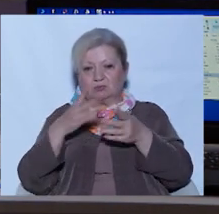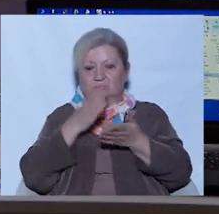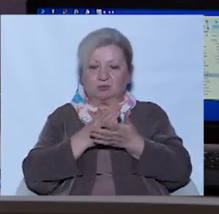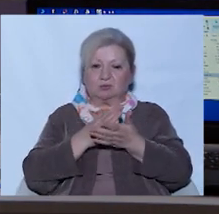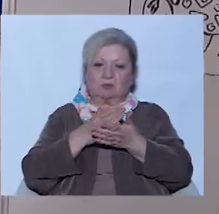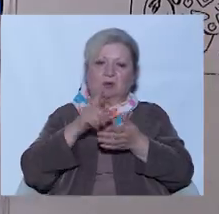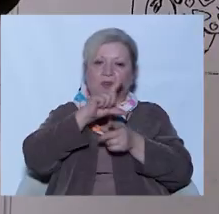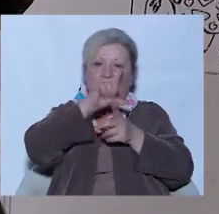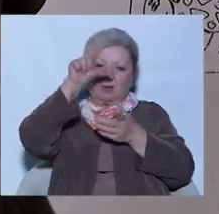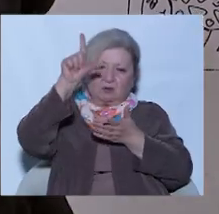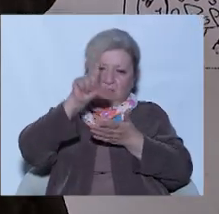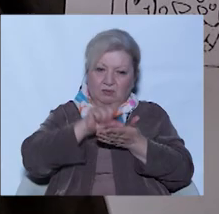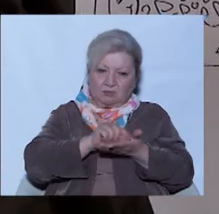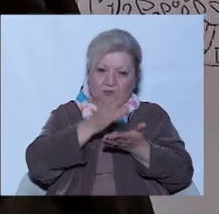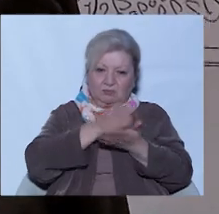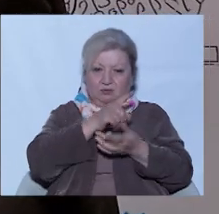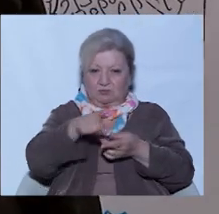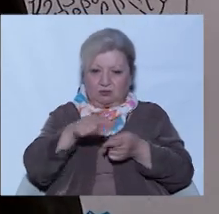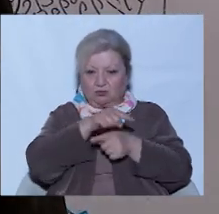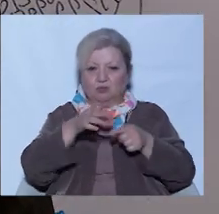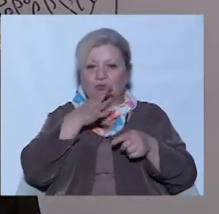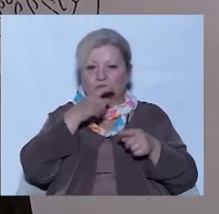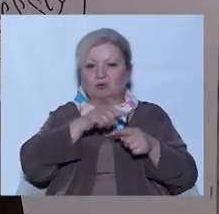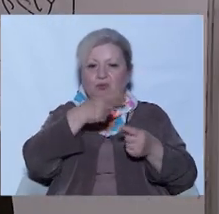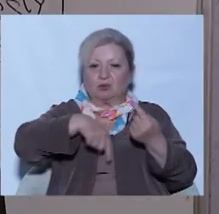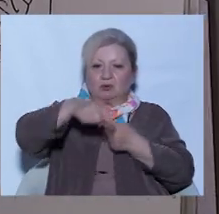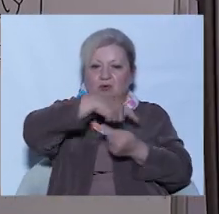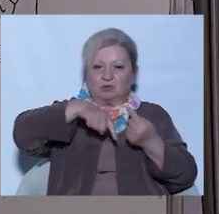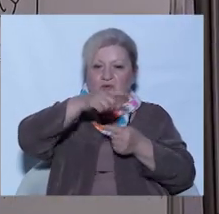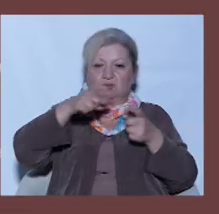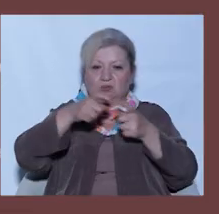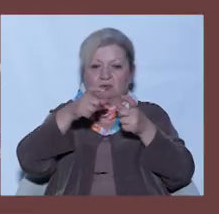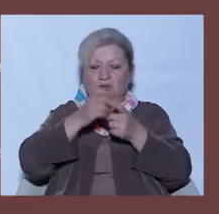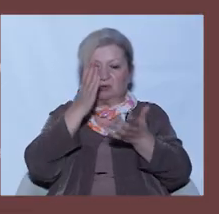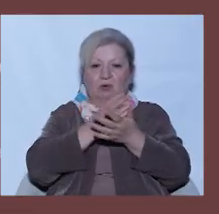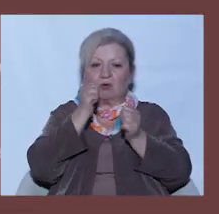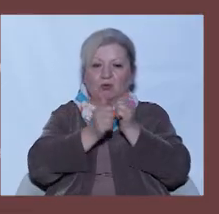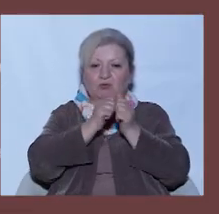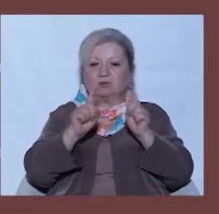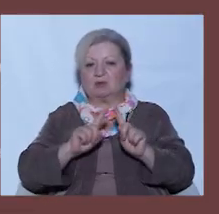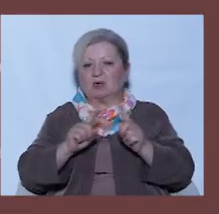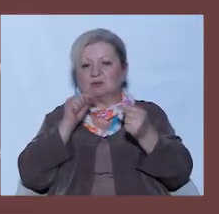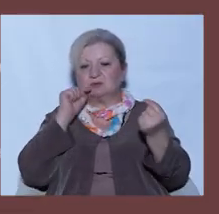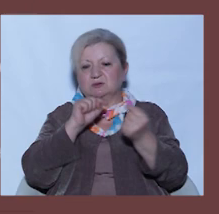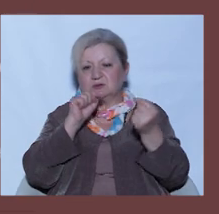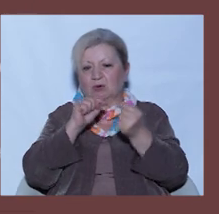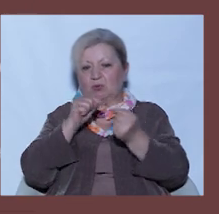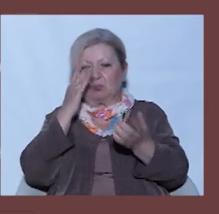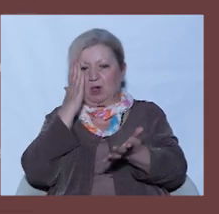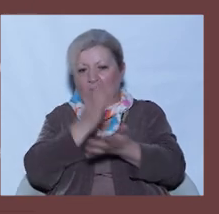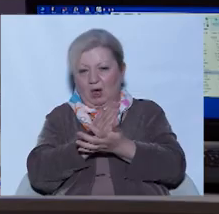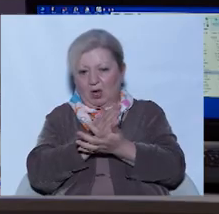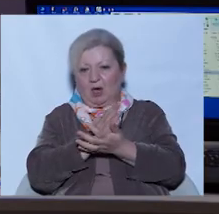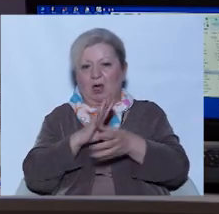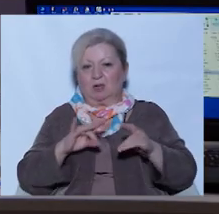მილევადი, რადგან რეალურად წრეში ყოველთვის გვაქვს რაღაცა წინაღობა. კვლავ გავმეოროთ იგივე, ოღონდ